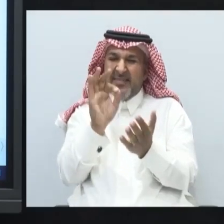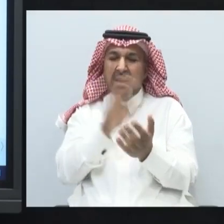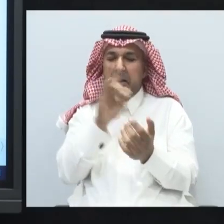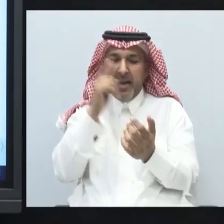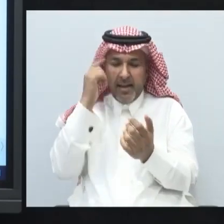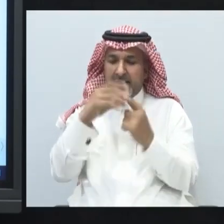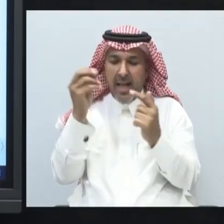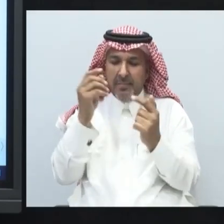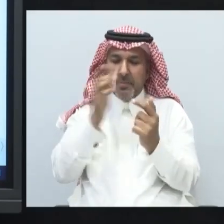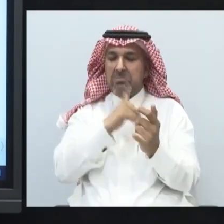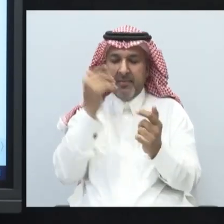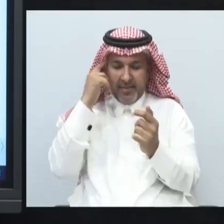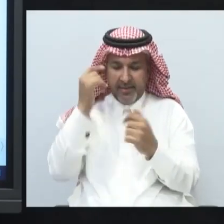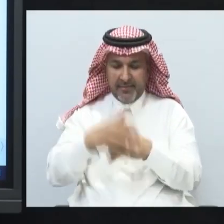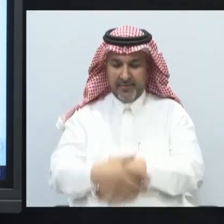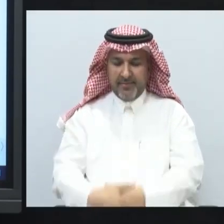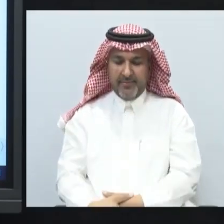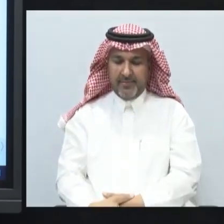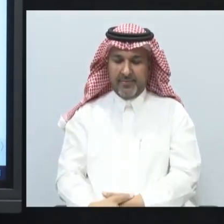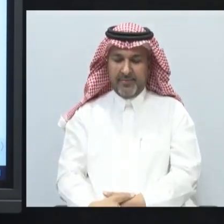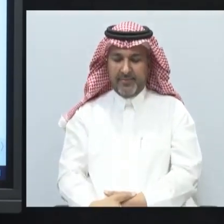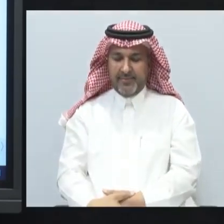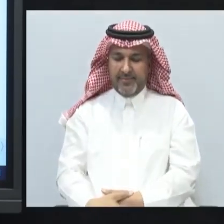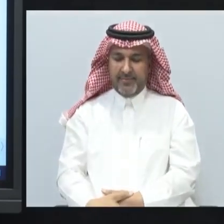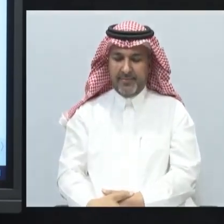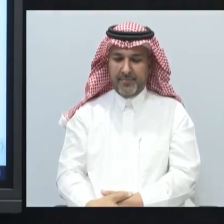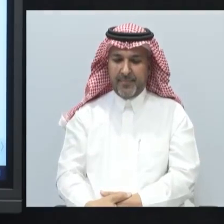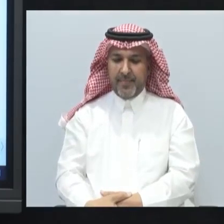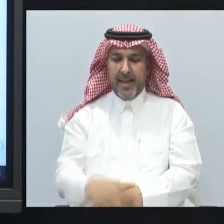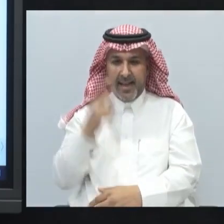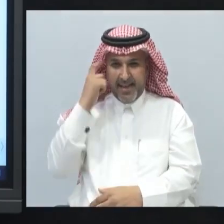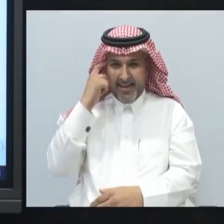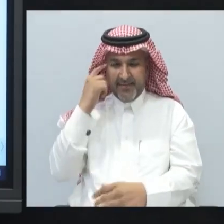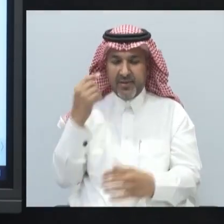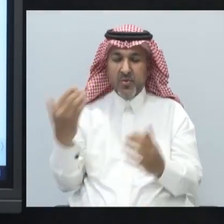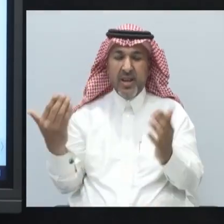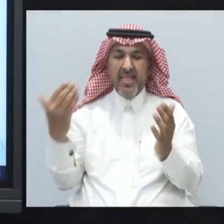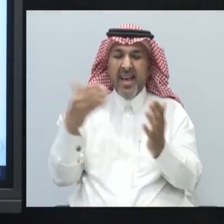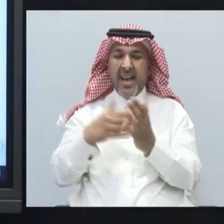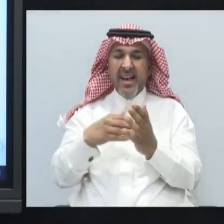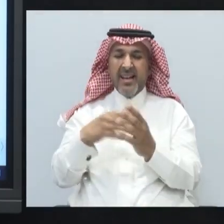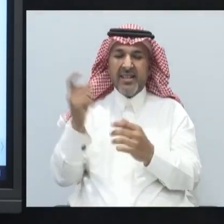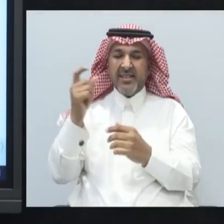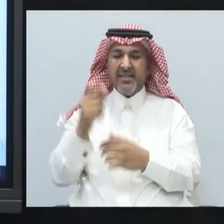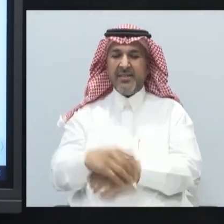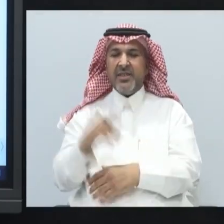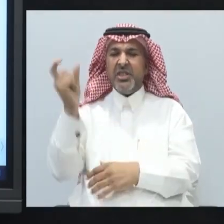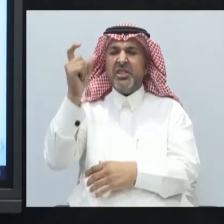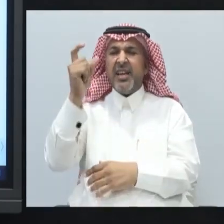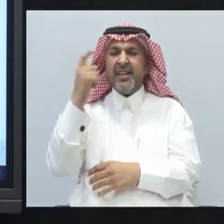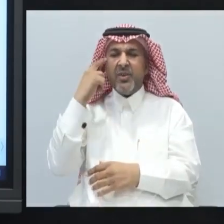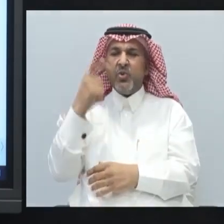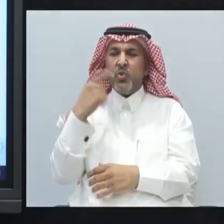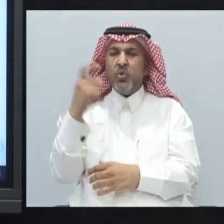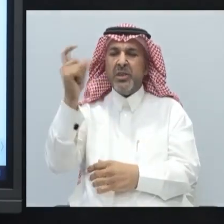فلونها زي ما يقولونها ويصرف الدراهم كلها ما يجي نص الشهر الا وهو ايش الا هو رايح راتبه فبالتالي ما يدخر فهو ليس